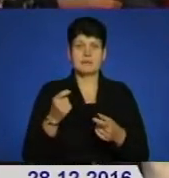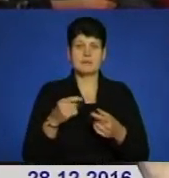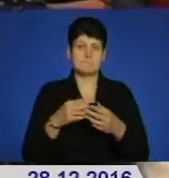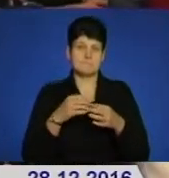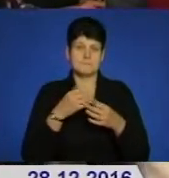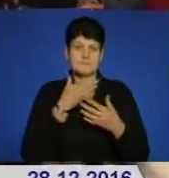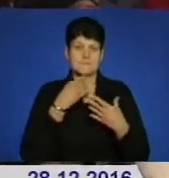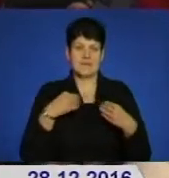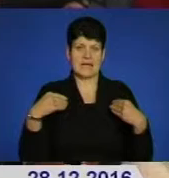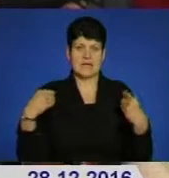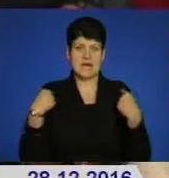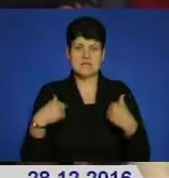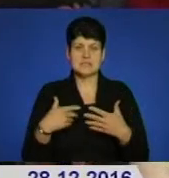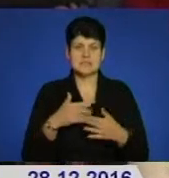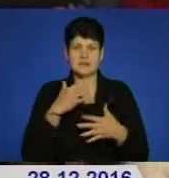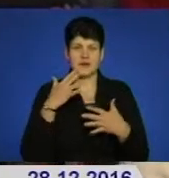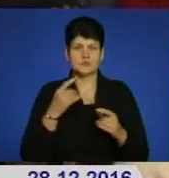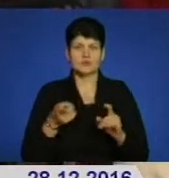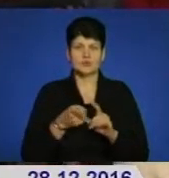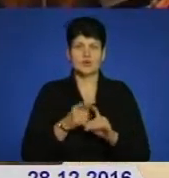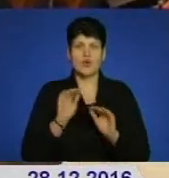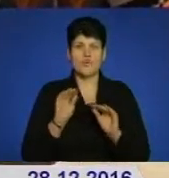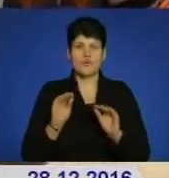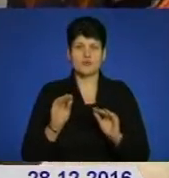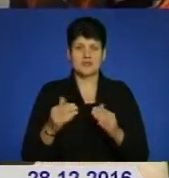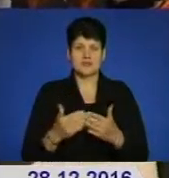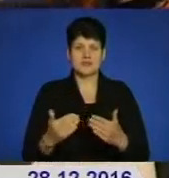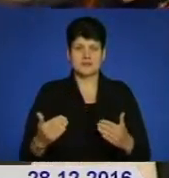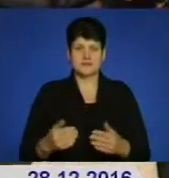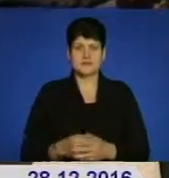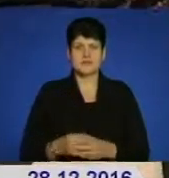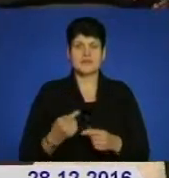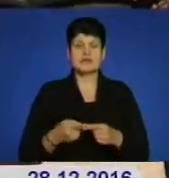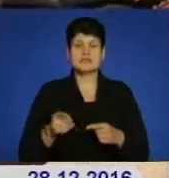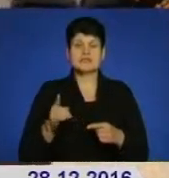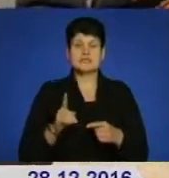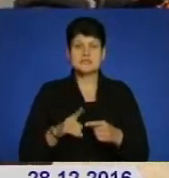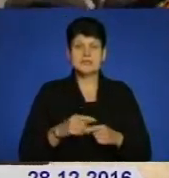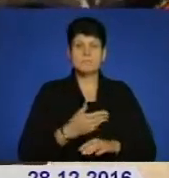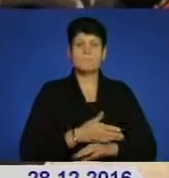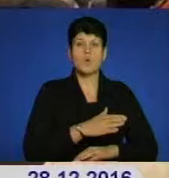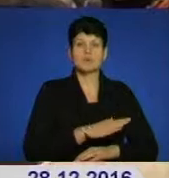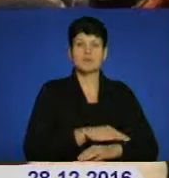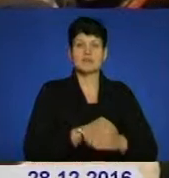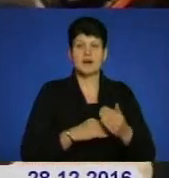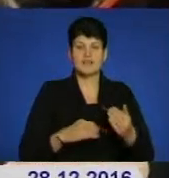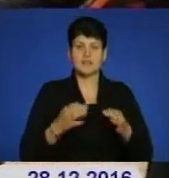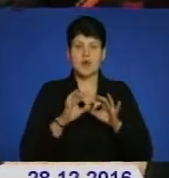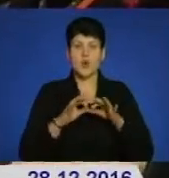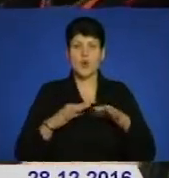я взагалі багато доклалася до оформлення виставки. Це Полтавщина,